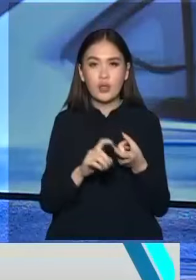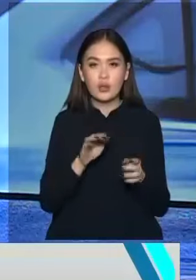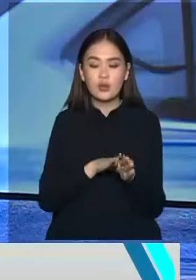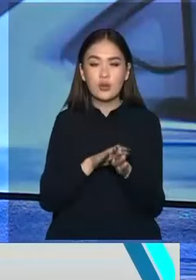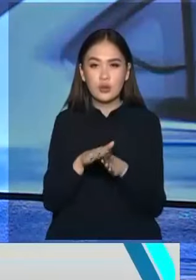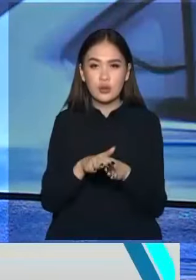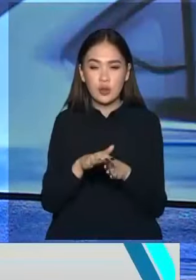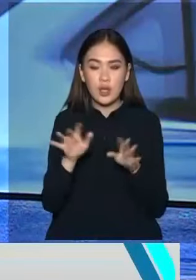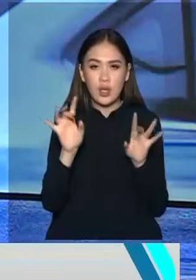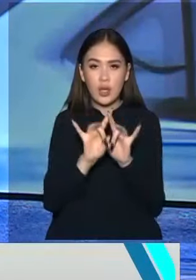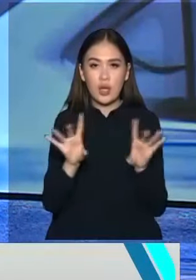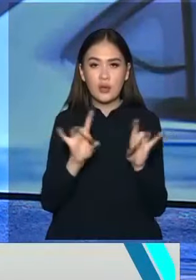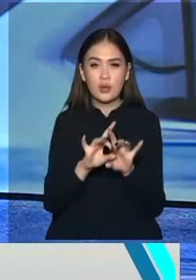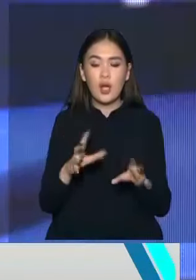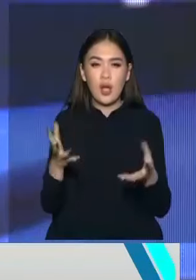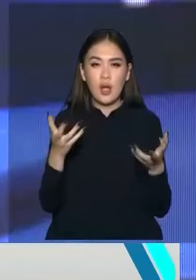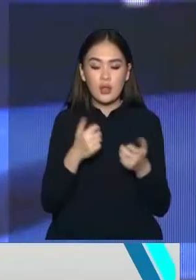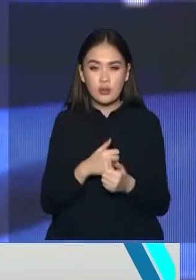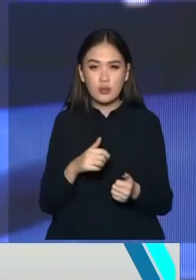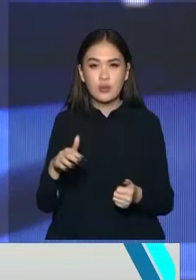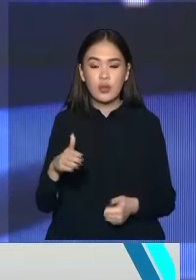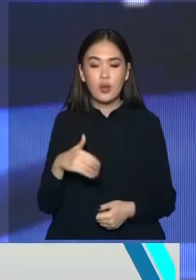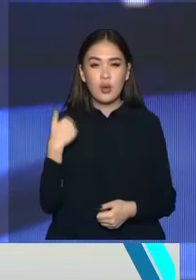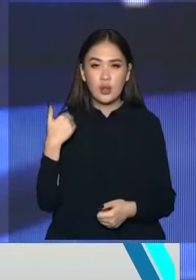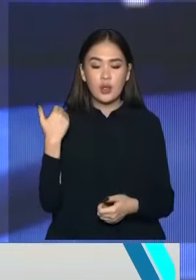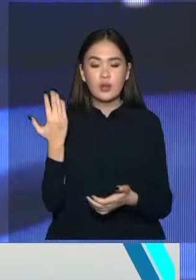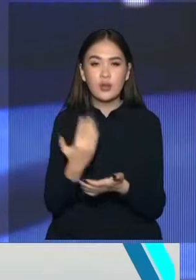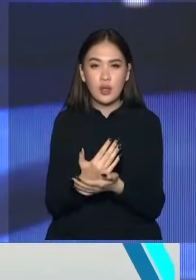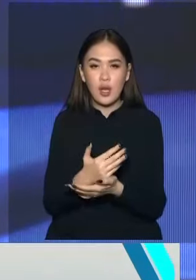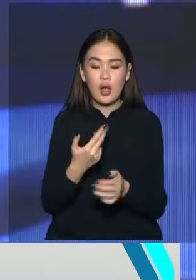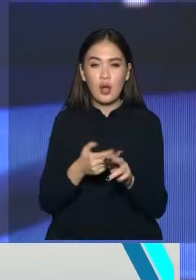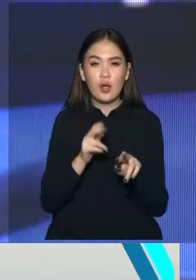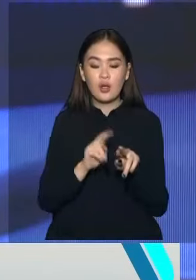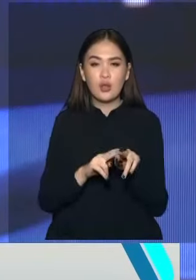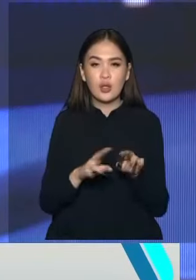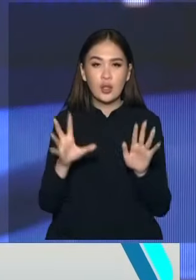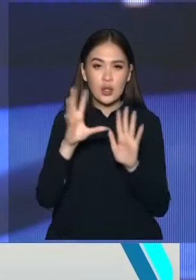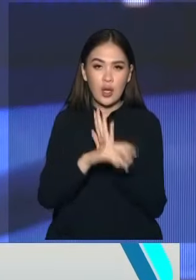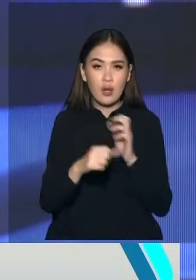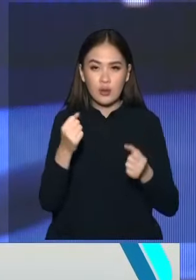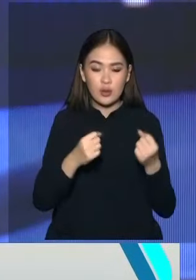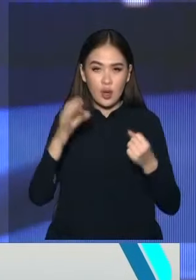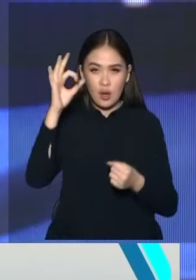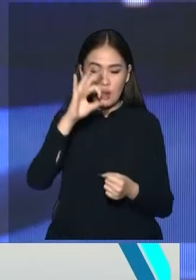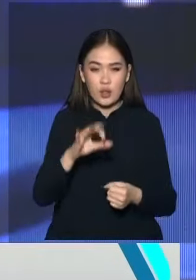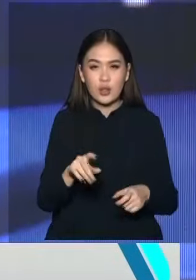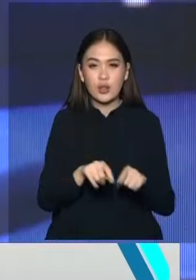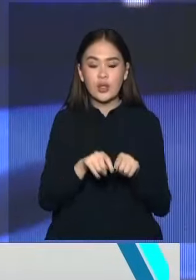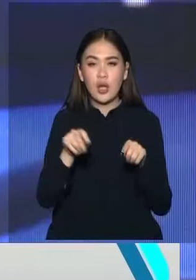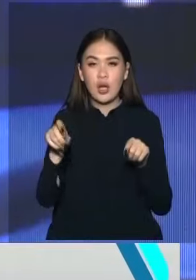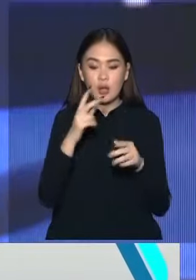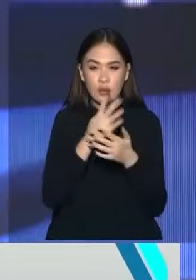ақпаратты біз алып қолданып отырмыз. Және де осы көлік құралының кіргендігі жайлы, немесе одан шыққандығы жайлы, және